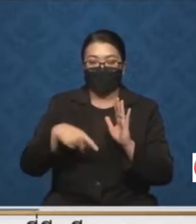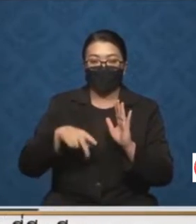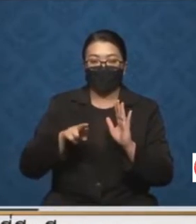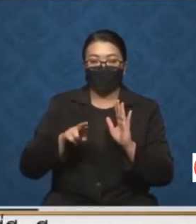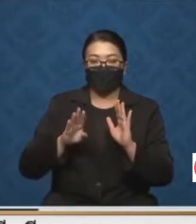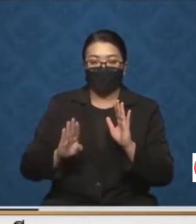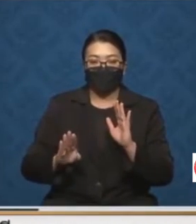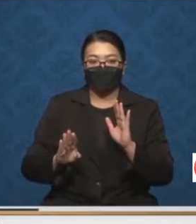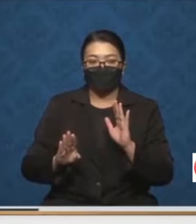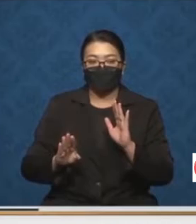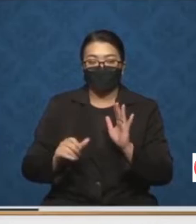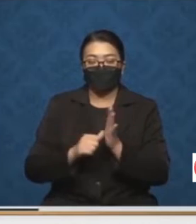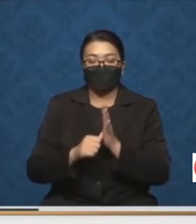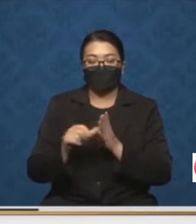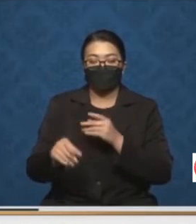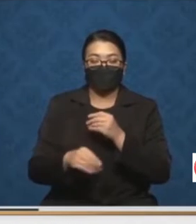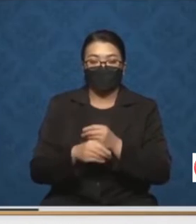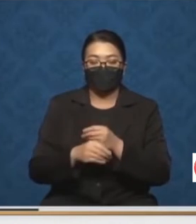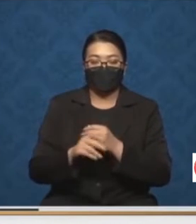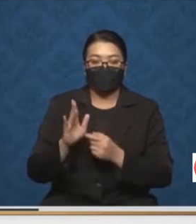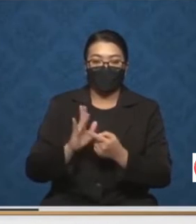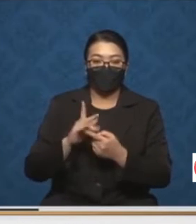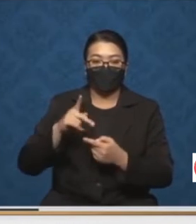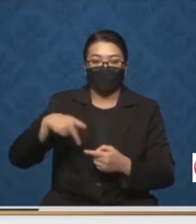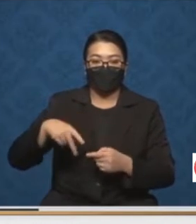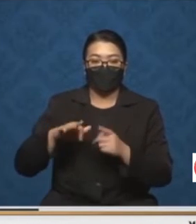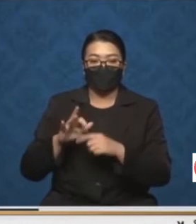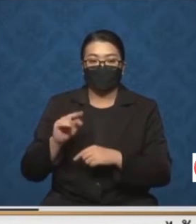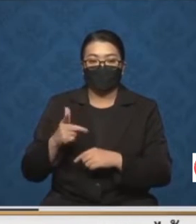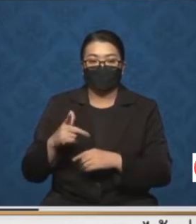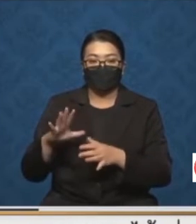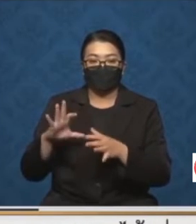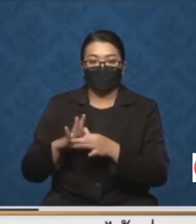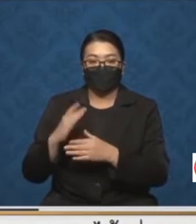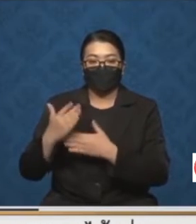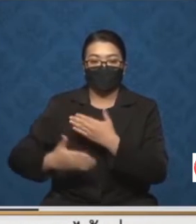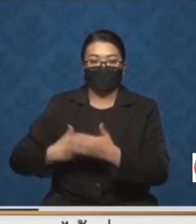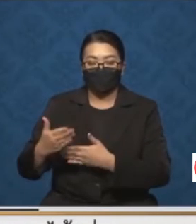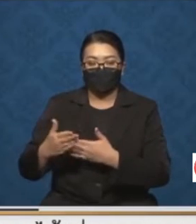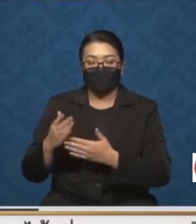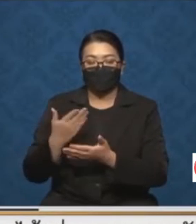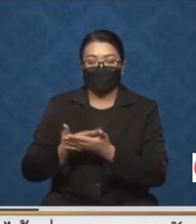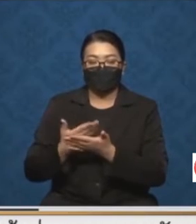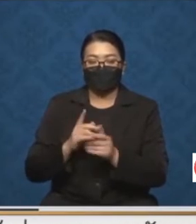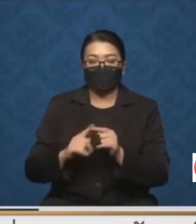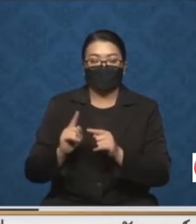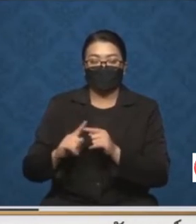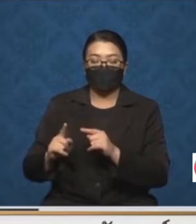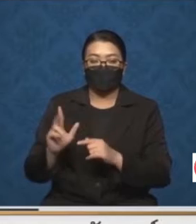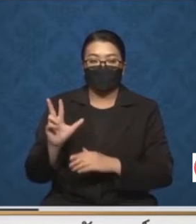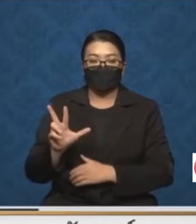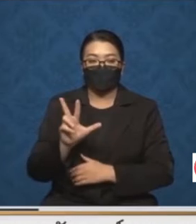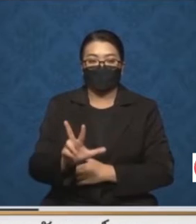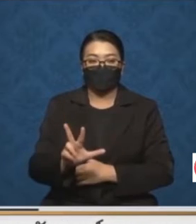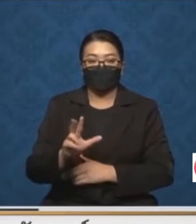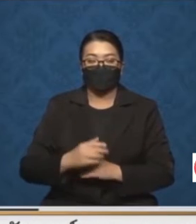ญัติแก้ไขเพิ่มเติมประมวลกฎหมายแพ่งและพาณิชย์ฉบับที่พ.ศ.ในสัดส่วนของพรรคภูมิใจไทยจำนวน3ท่าน